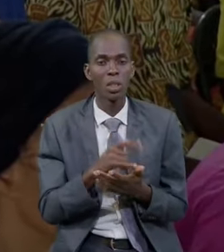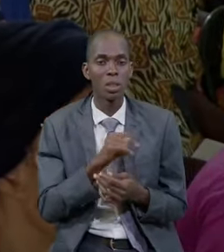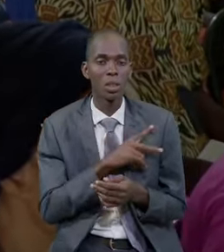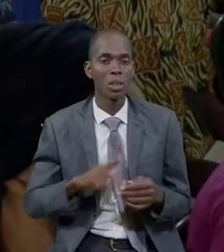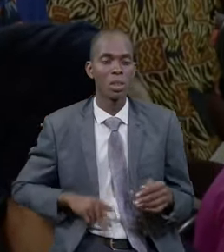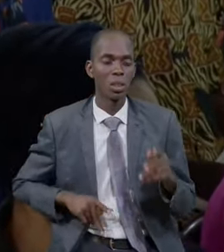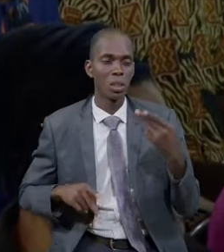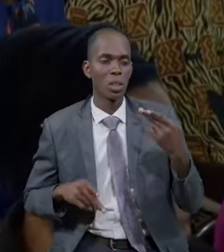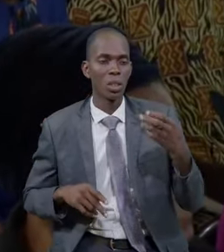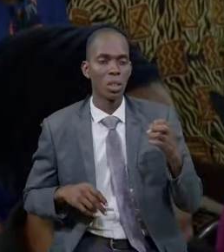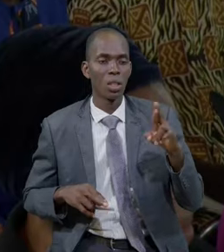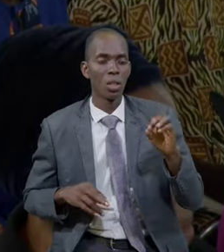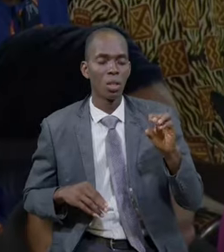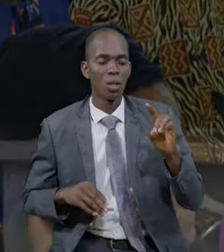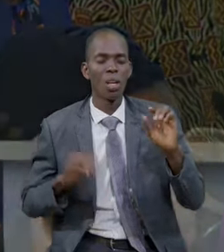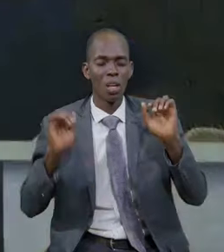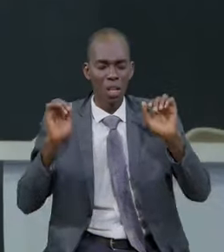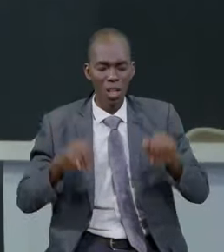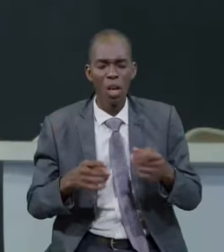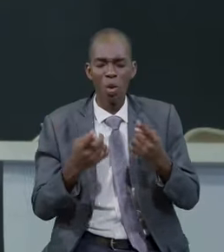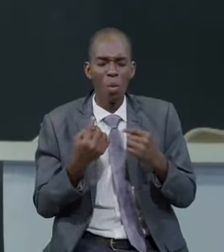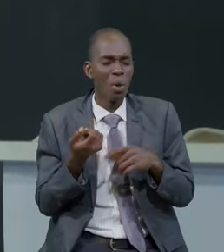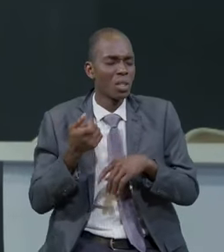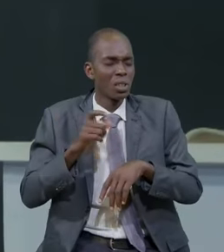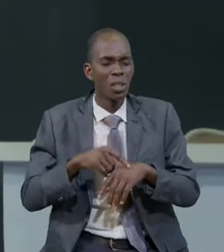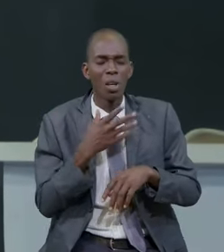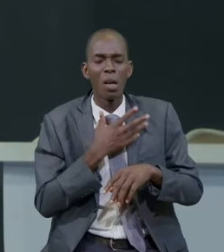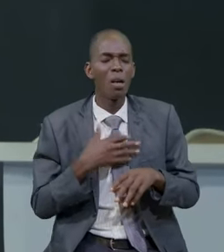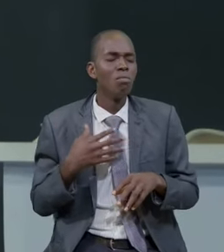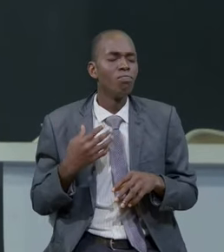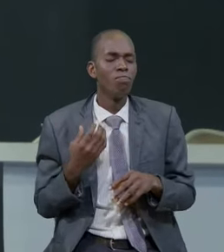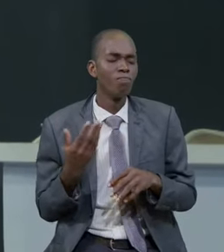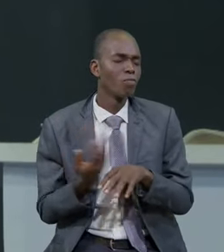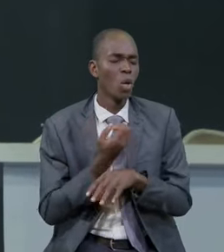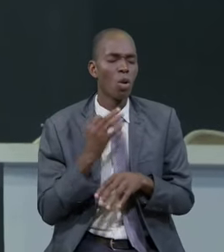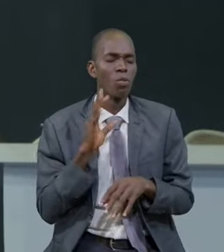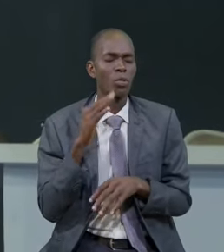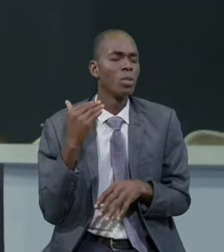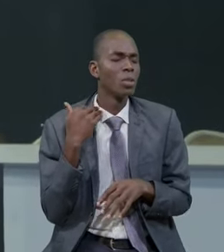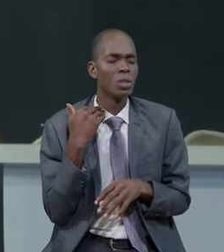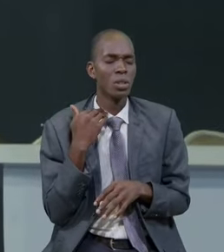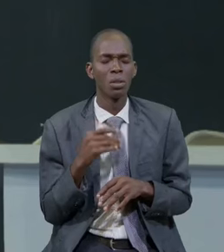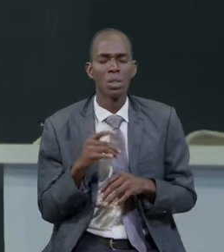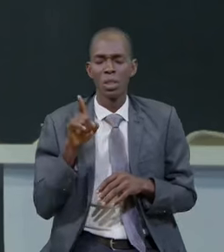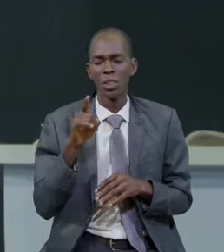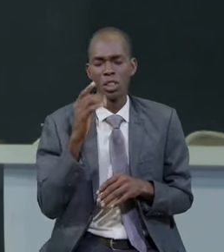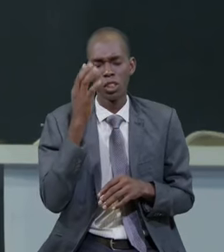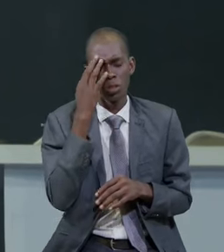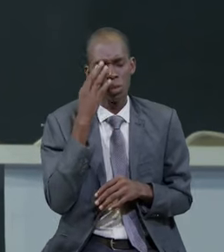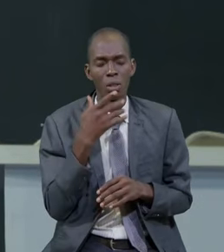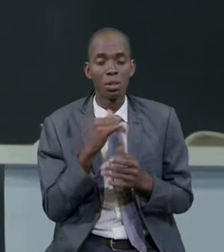lendemain pour tuer, couper ta tête, pour te tuer, il s'est endormi. Il savait, je sortirai